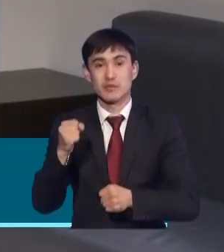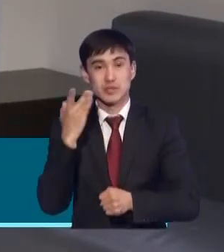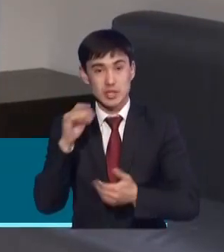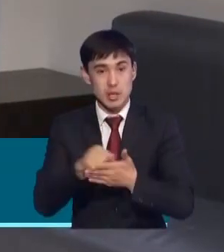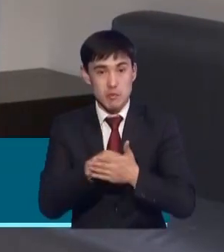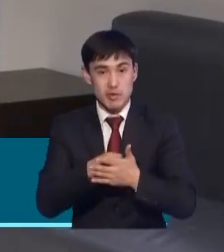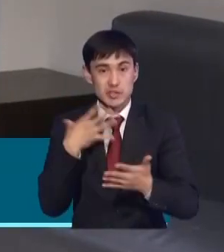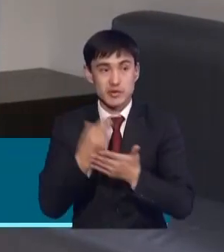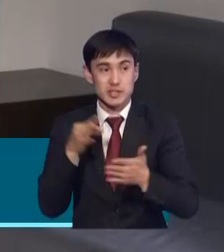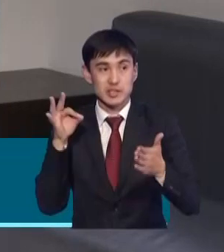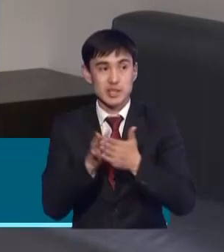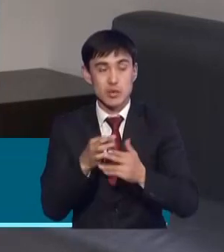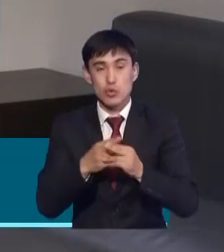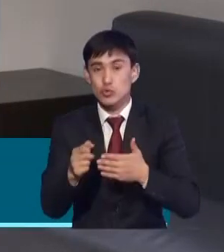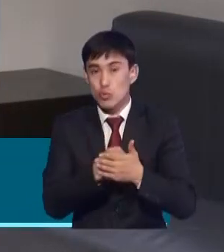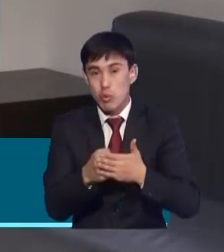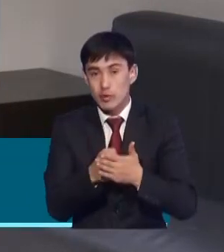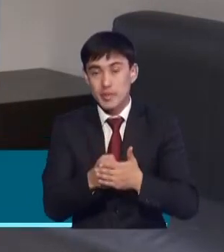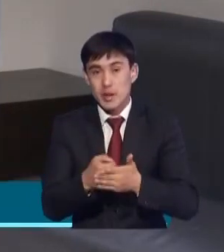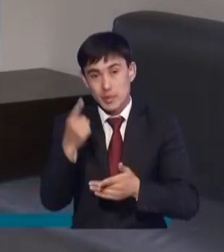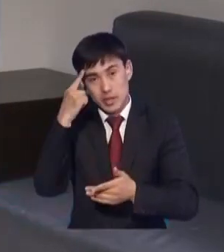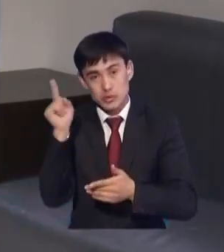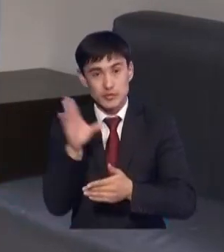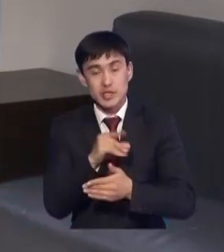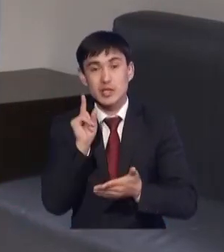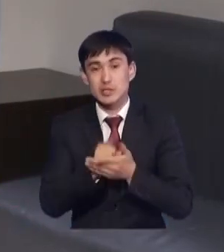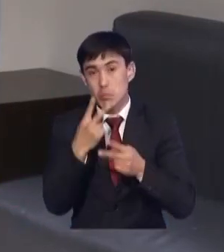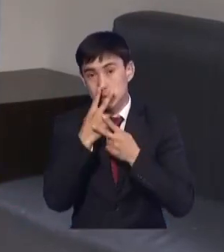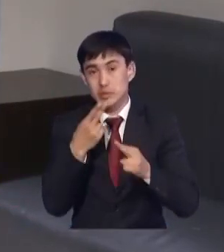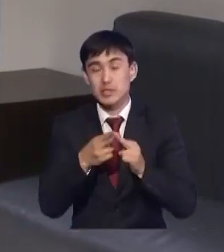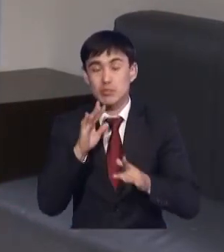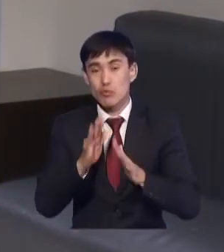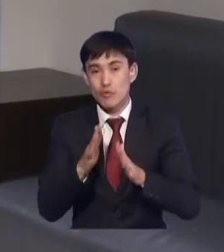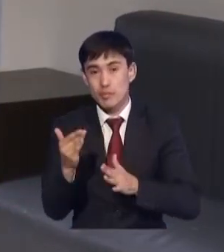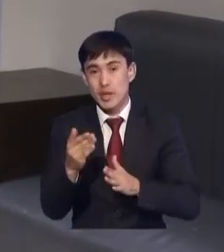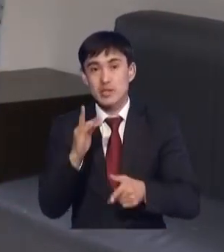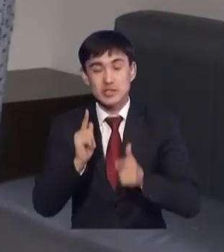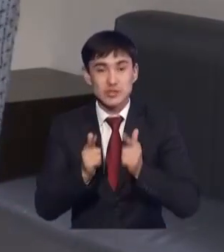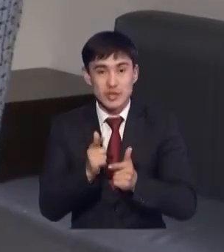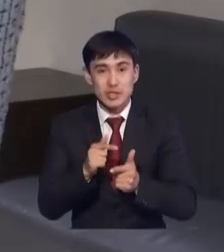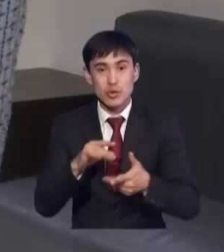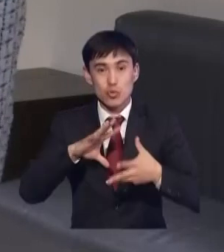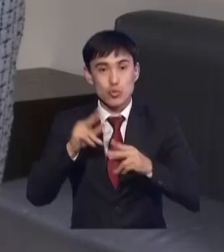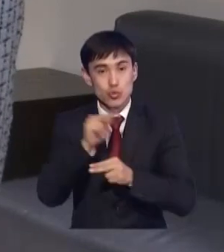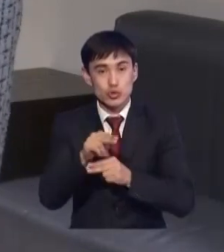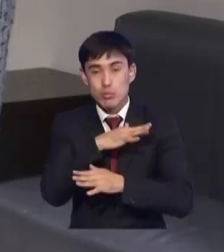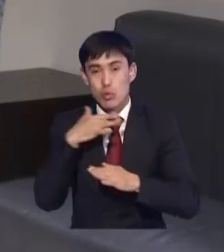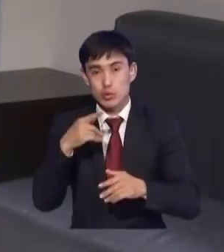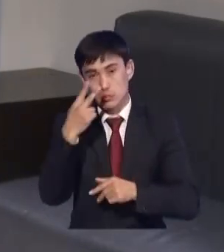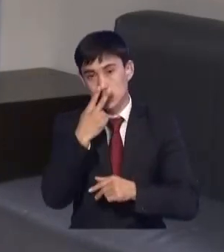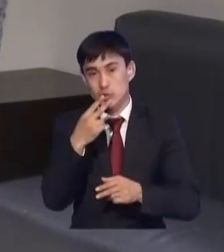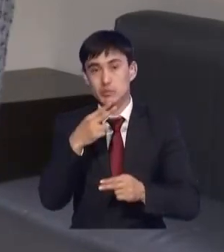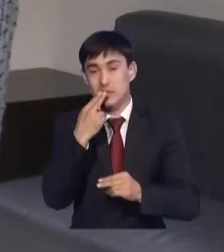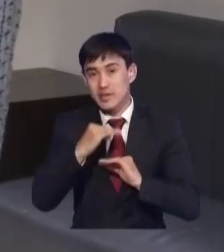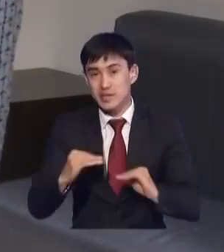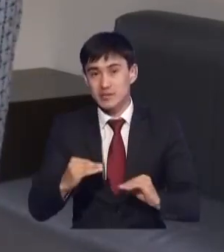добивается своих целей и очень упорный Мне кажется что все должны посмотреть этот мультфильм он действительно учит очень многому я смотрю его с